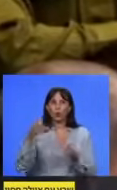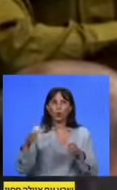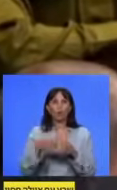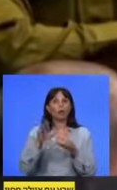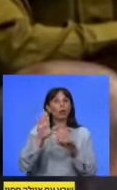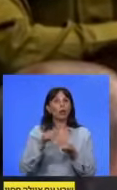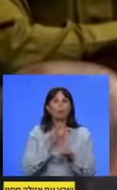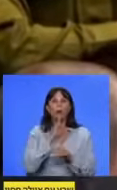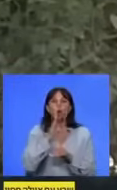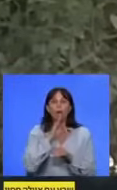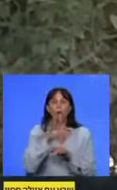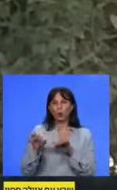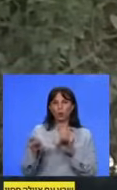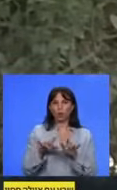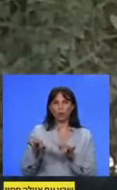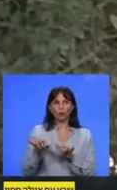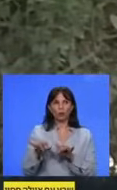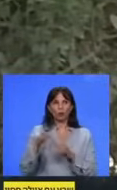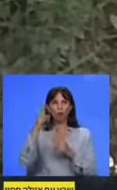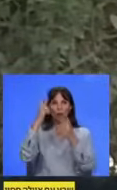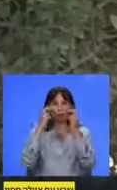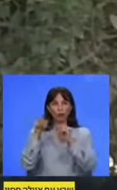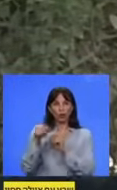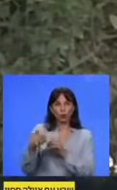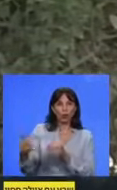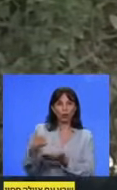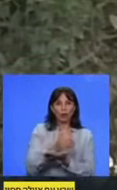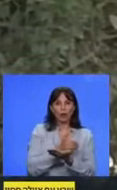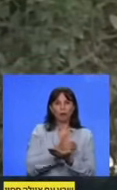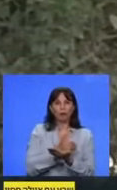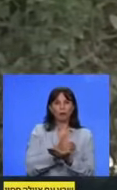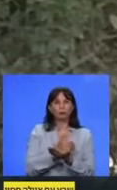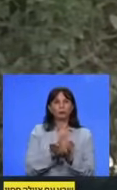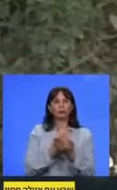וגם בבעיות תקשוב. המידע שהוא אסף הוא מידע